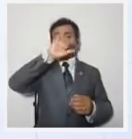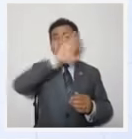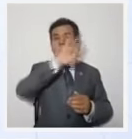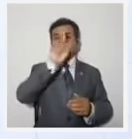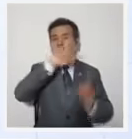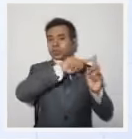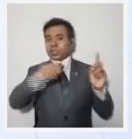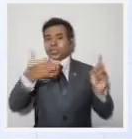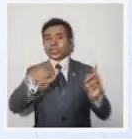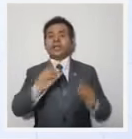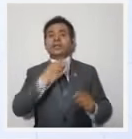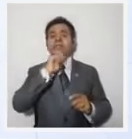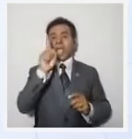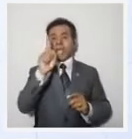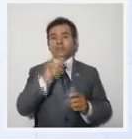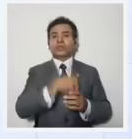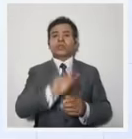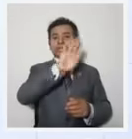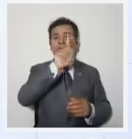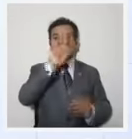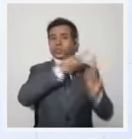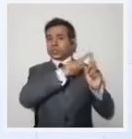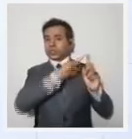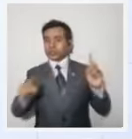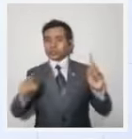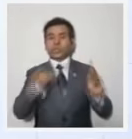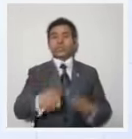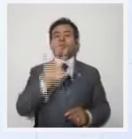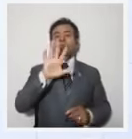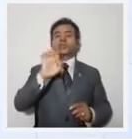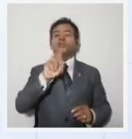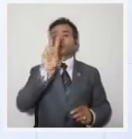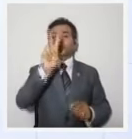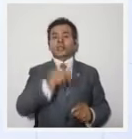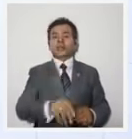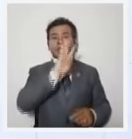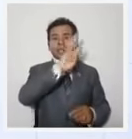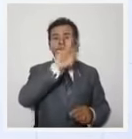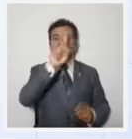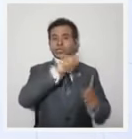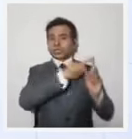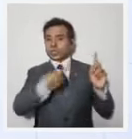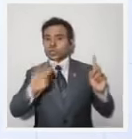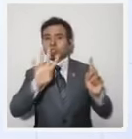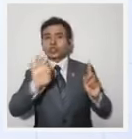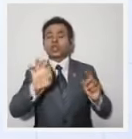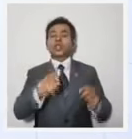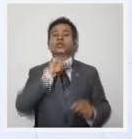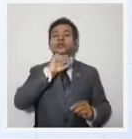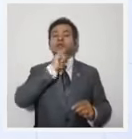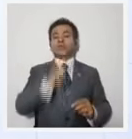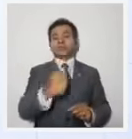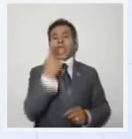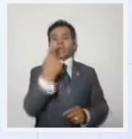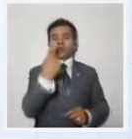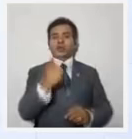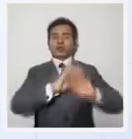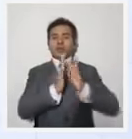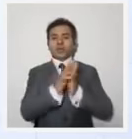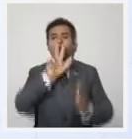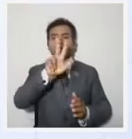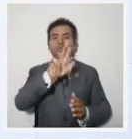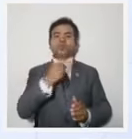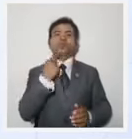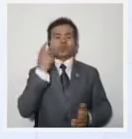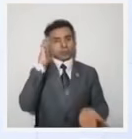মধ্যে 2 জন, 61 থেকে 70 বছরের মধ্যে 2 জন, 51 থেকে 60 বছরের মধ্যে 1 জন, 41 থেকে 50 বছরের মধ্যে 2